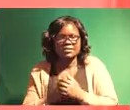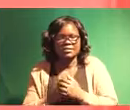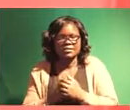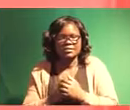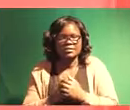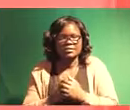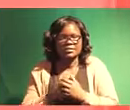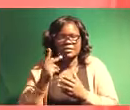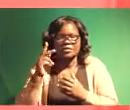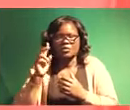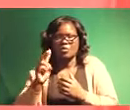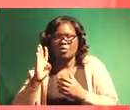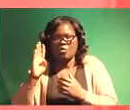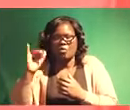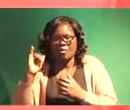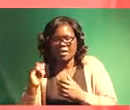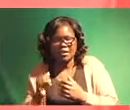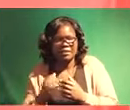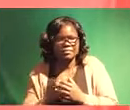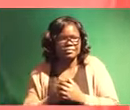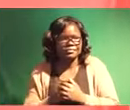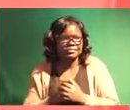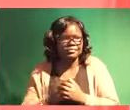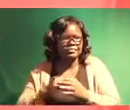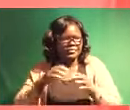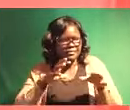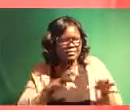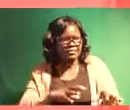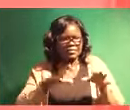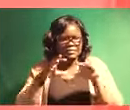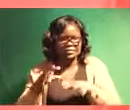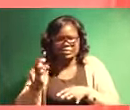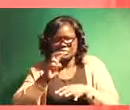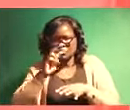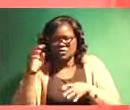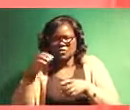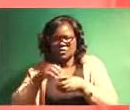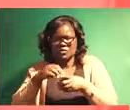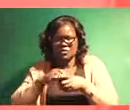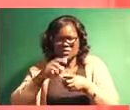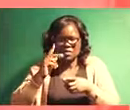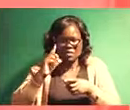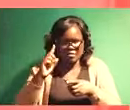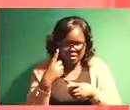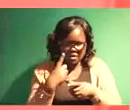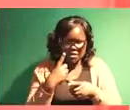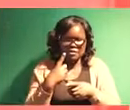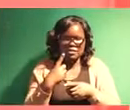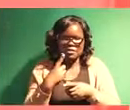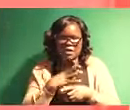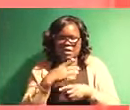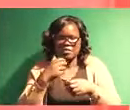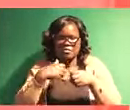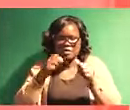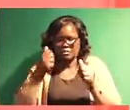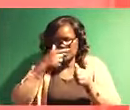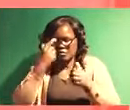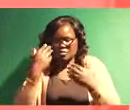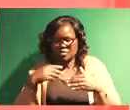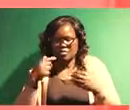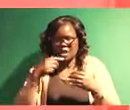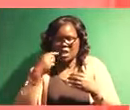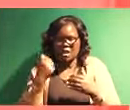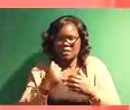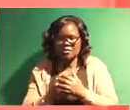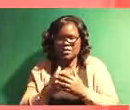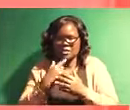akina Kubai Kirengo. Tumehangaika naye huku tukitafuta kura ya Kenya kwanza sana. Na rais sababu watu wa Igembe